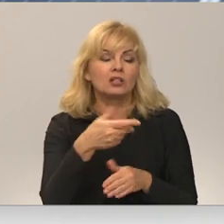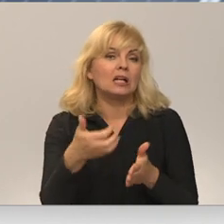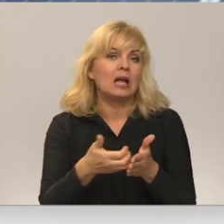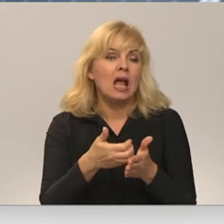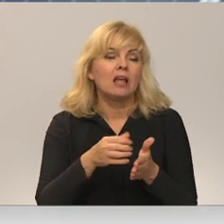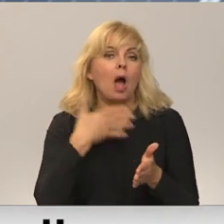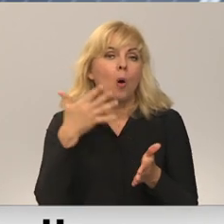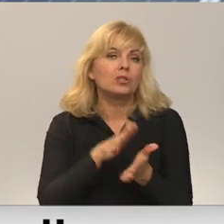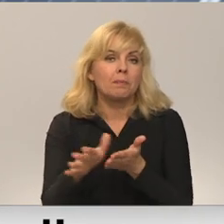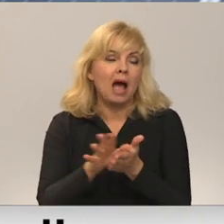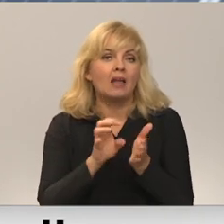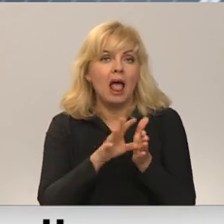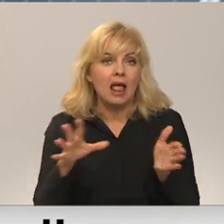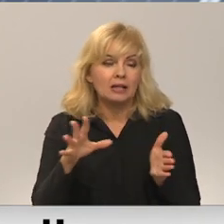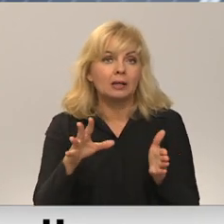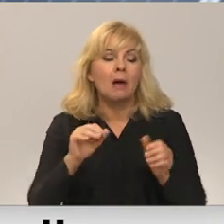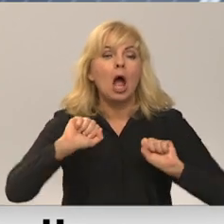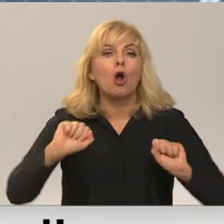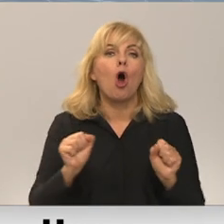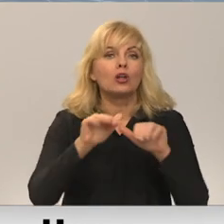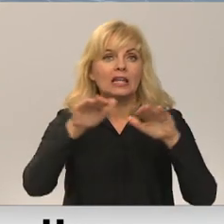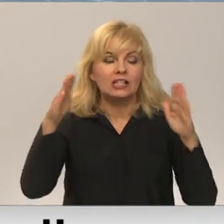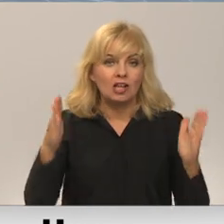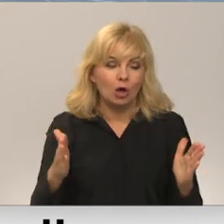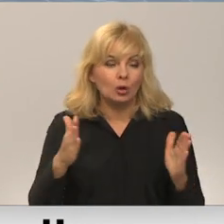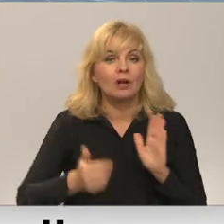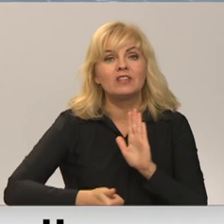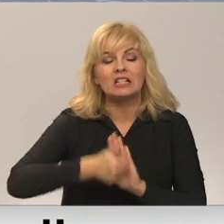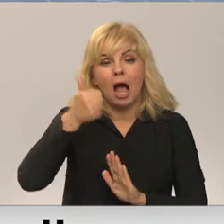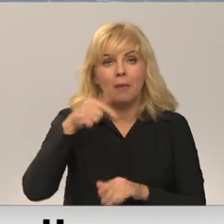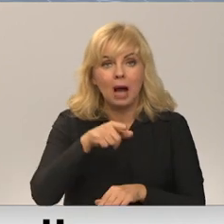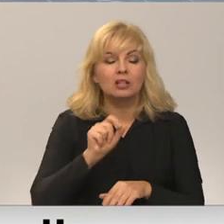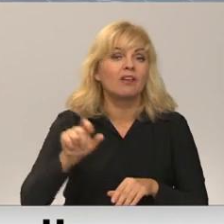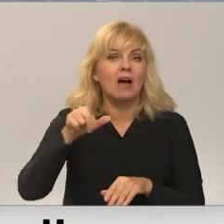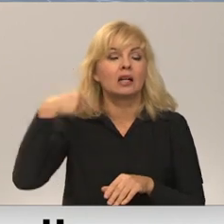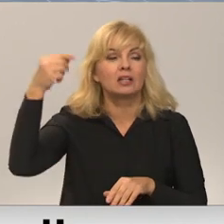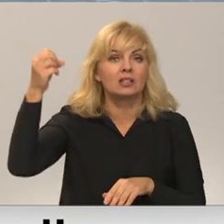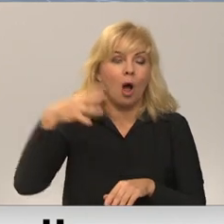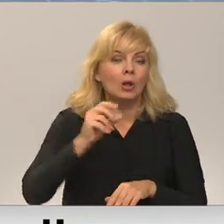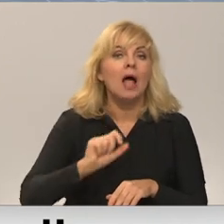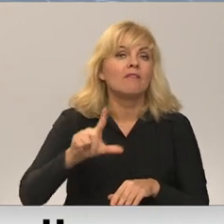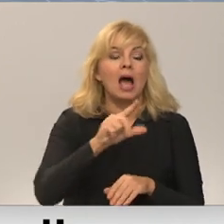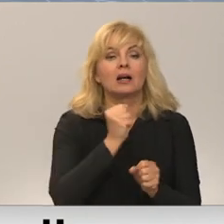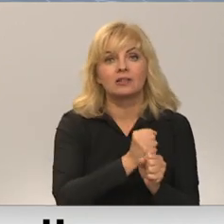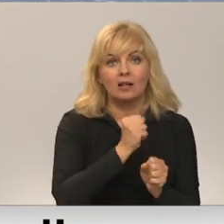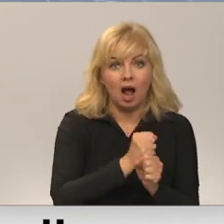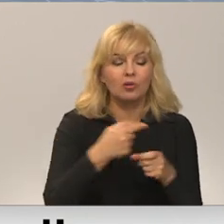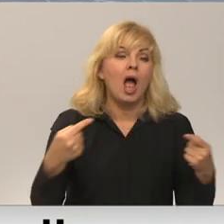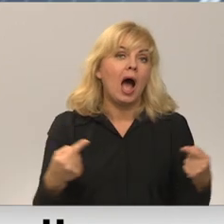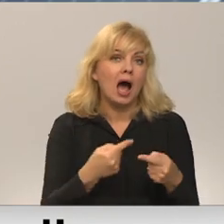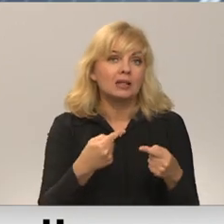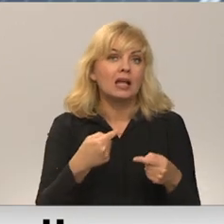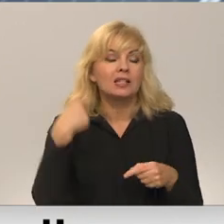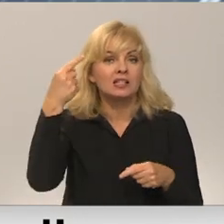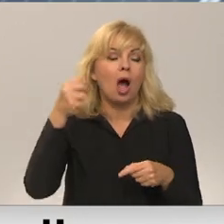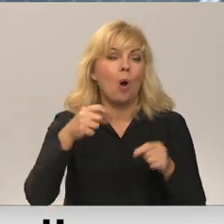vai arī kondicionieri, jo kondicionieris tādā ziņā ir vislabākais, jo vairāk saule, jo viņš vairāk strādā. Un attiecīgi arī saules paneļi